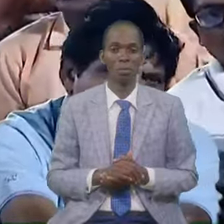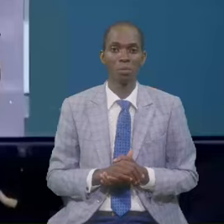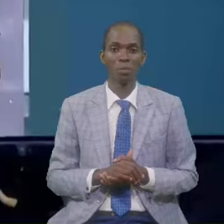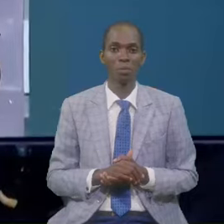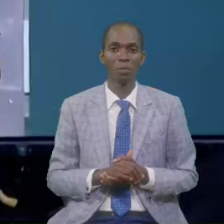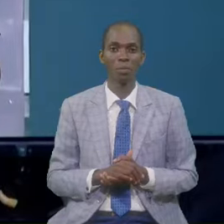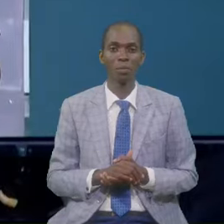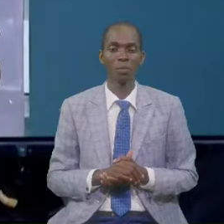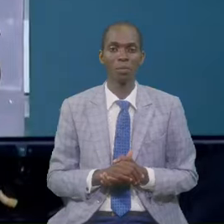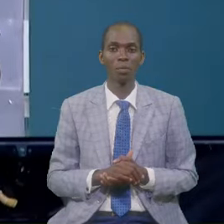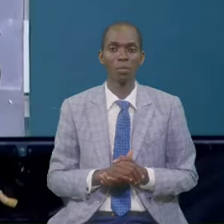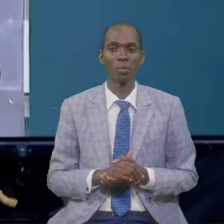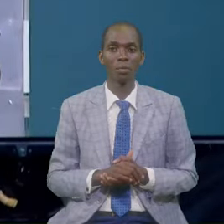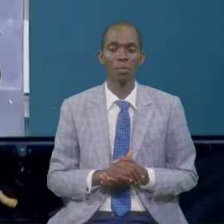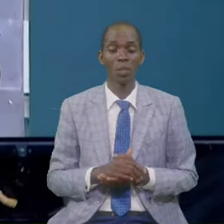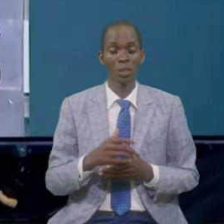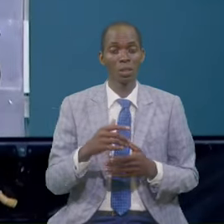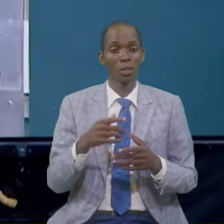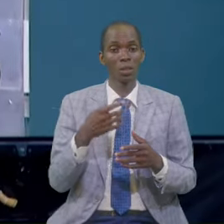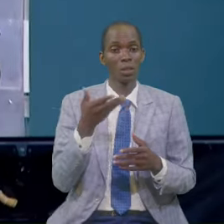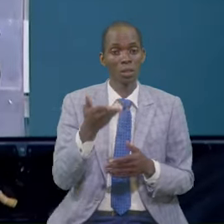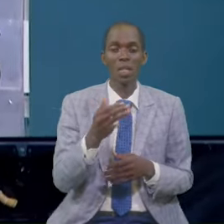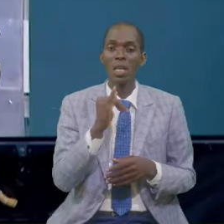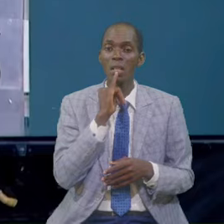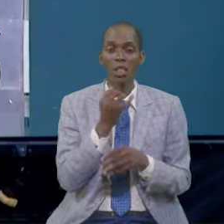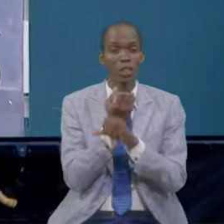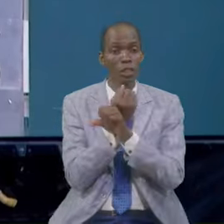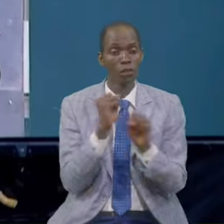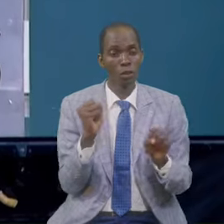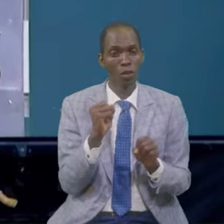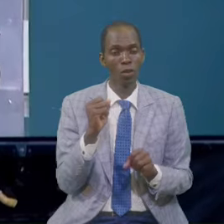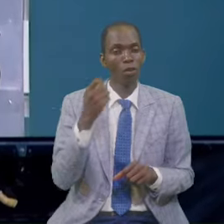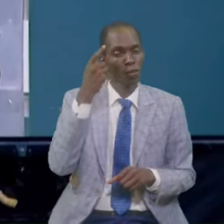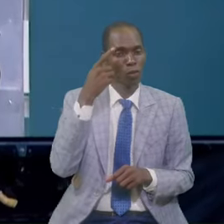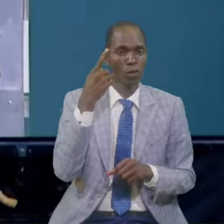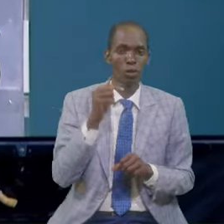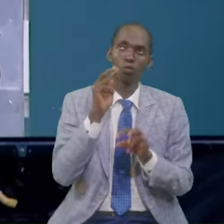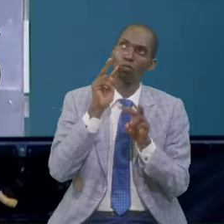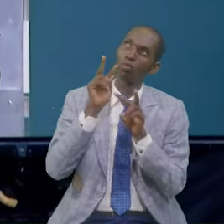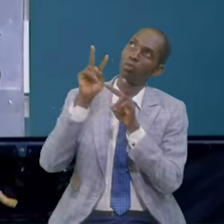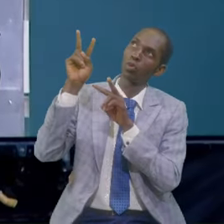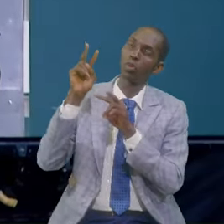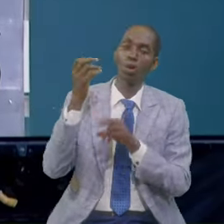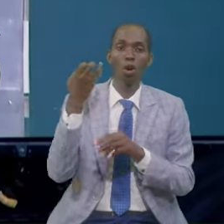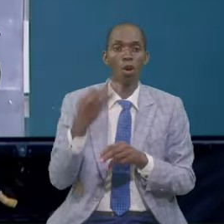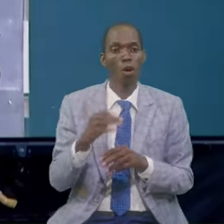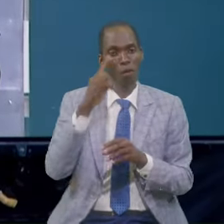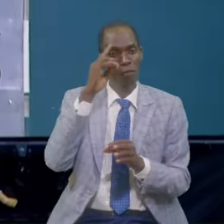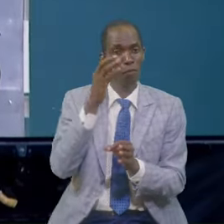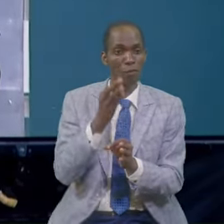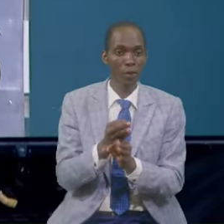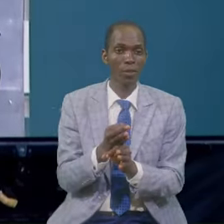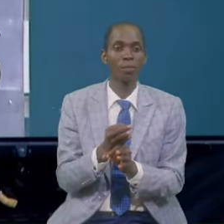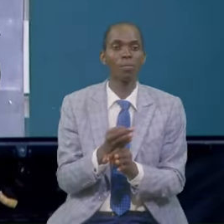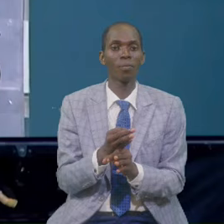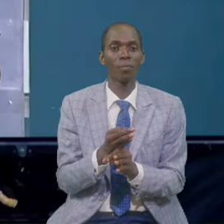విడువడు. That's salvation for the look of face. విశ్వాసముతో చూచిన వారికి రక్షణ ఉంది. He says, for